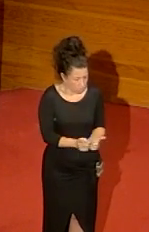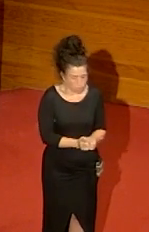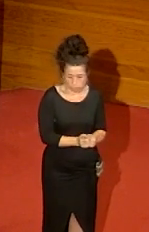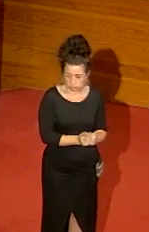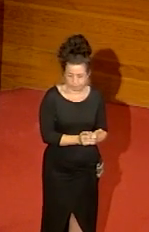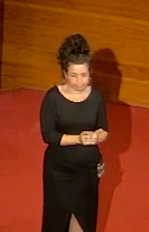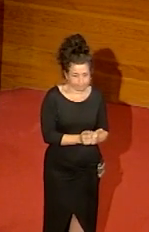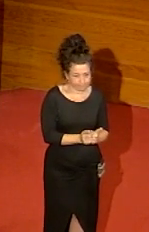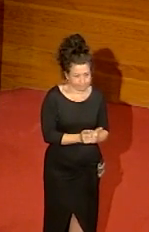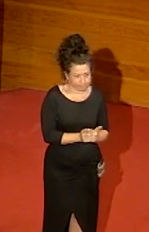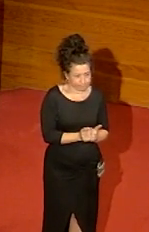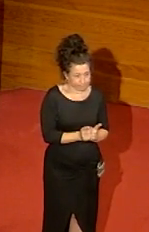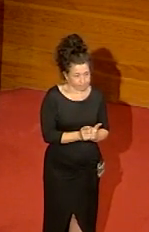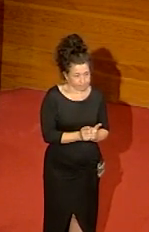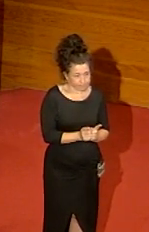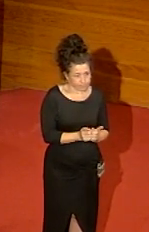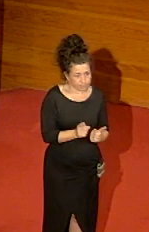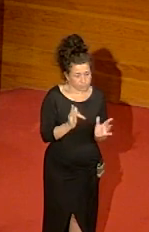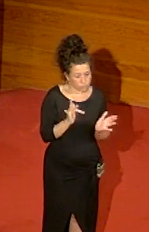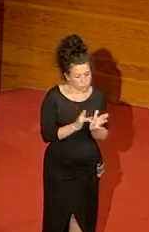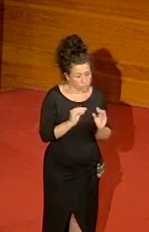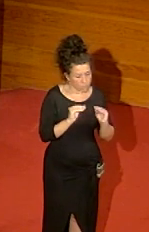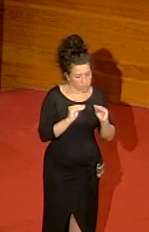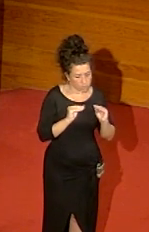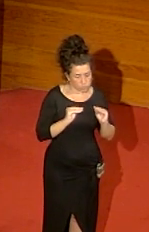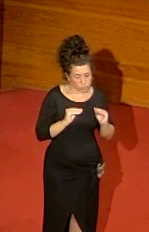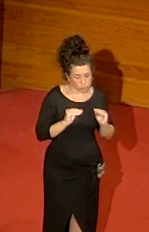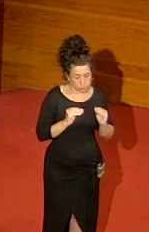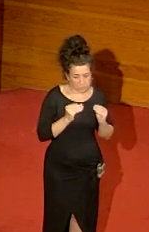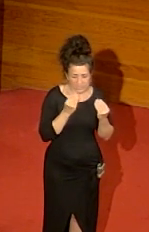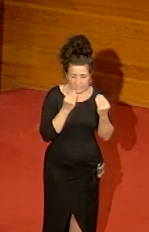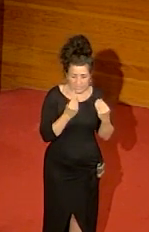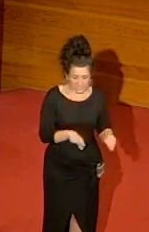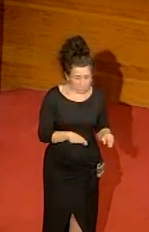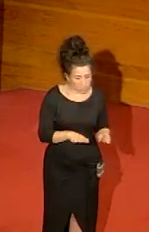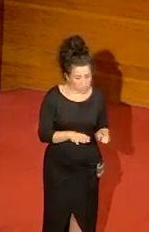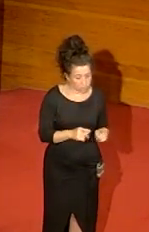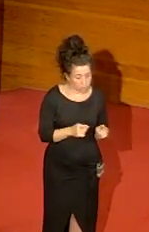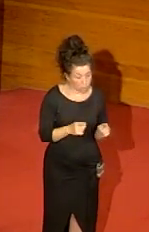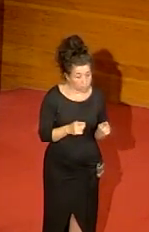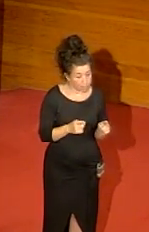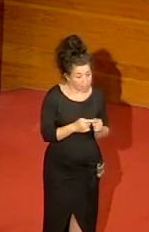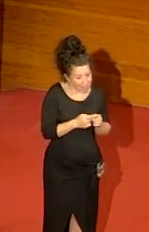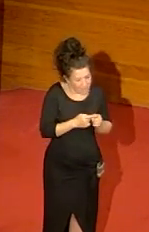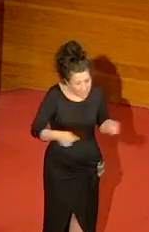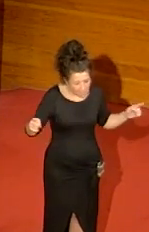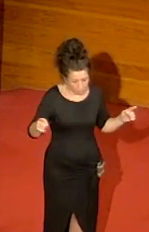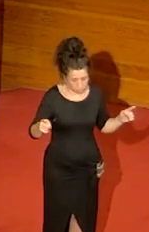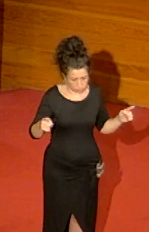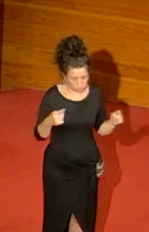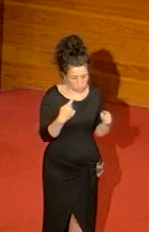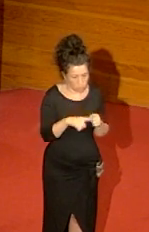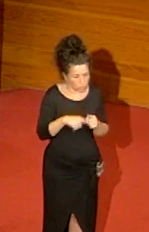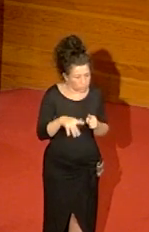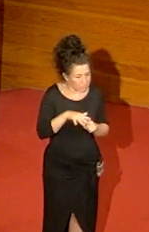Nolako historiak egin izan ditugun epeluzeko kobertura, horrelako kobertura batean. Eta izan da, hemen